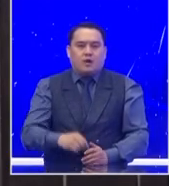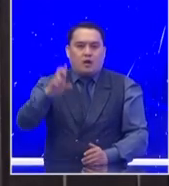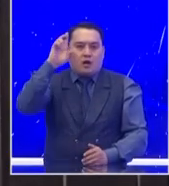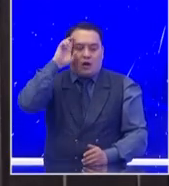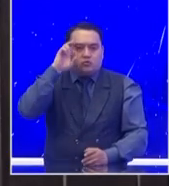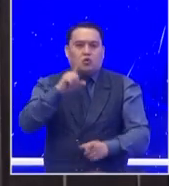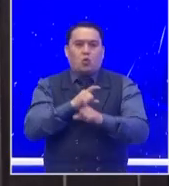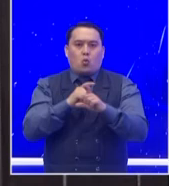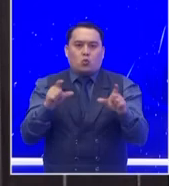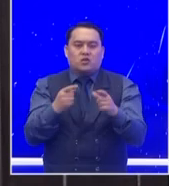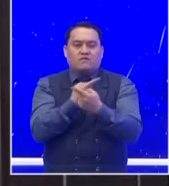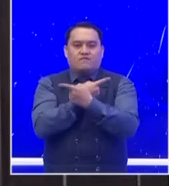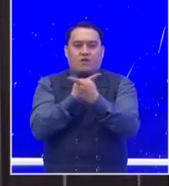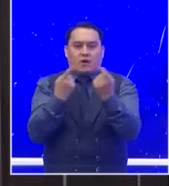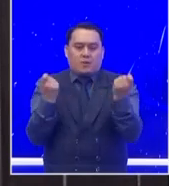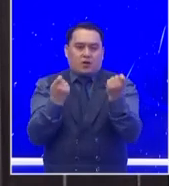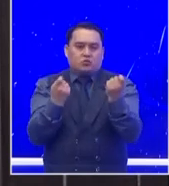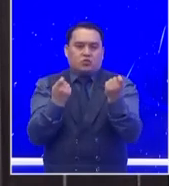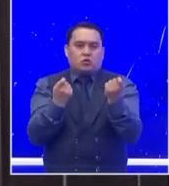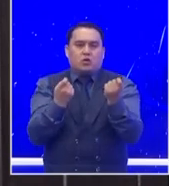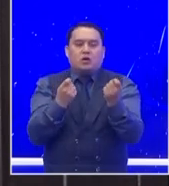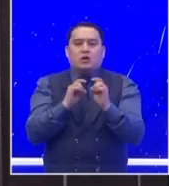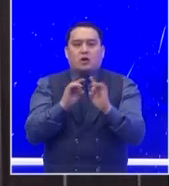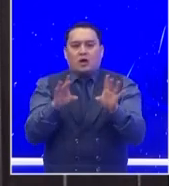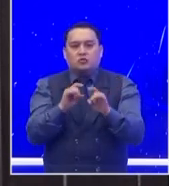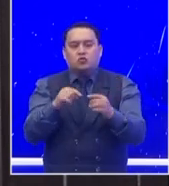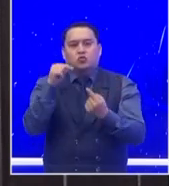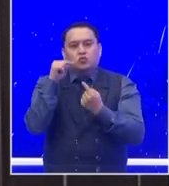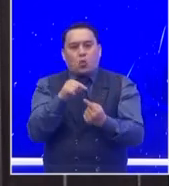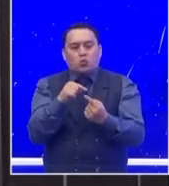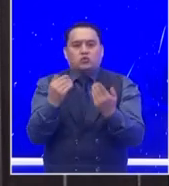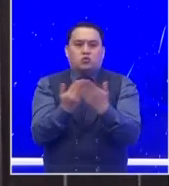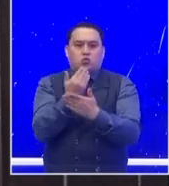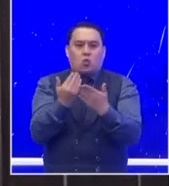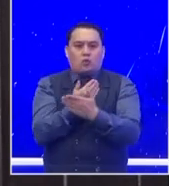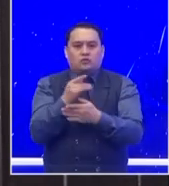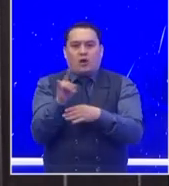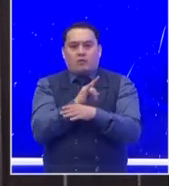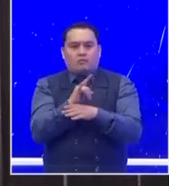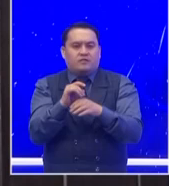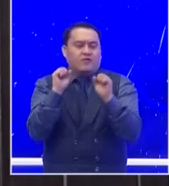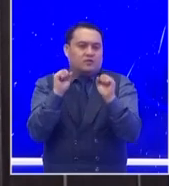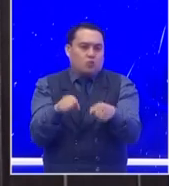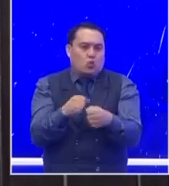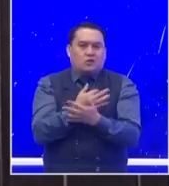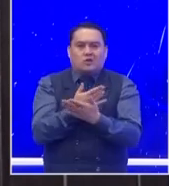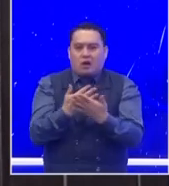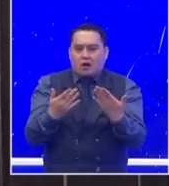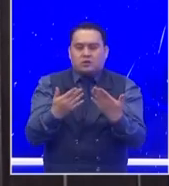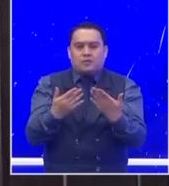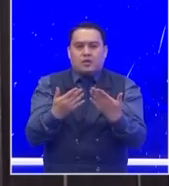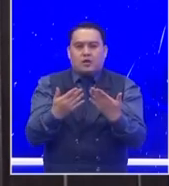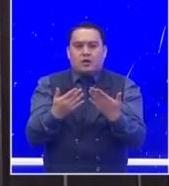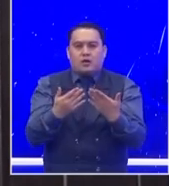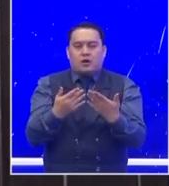Государственные органы в век информационной войны не вовремя комментируют те или иные события. От этого идет распространение ложной информации по разным источникам. Потом